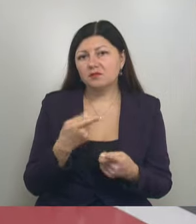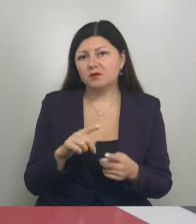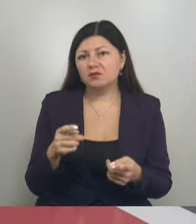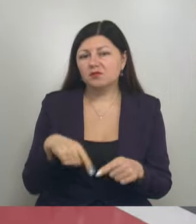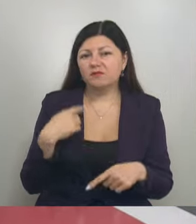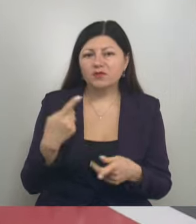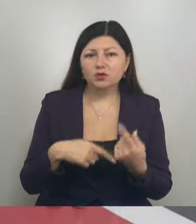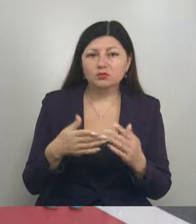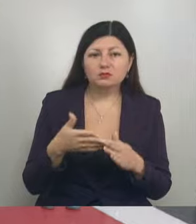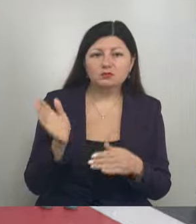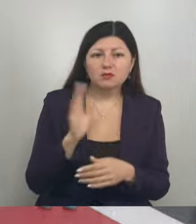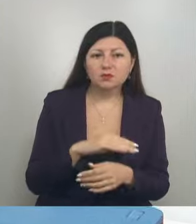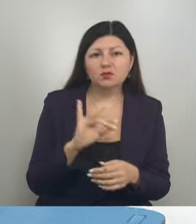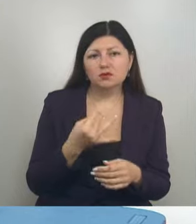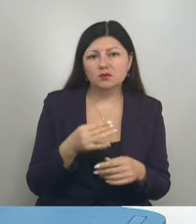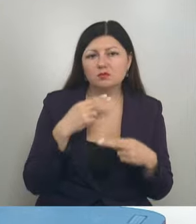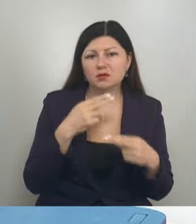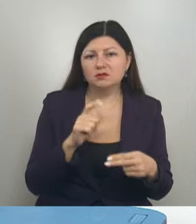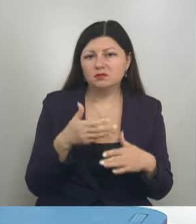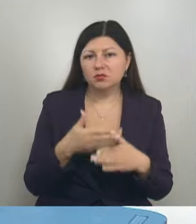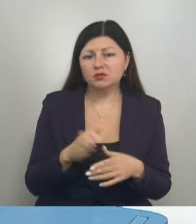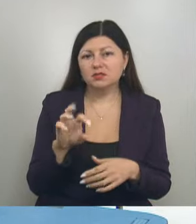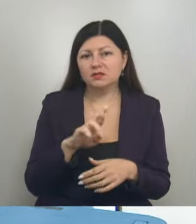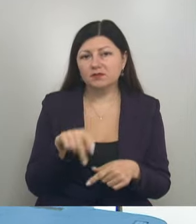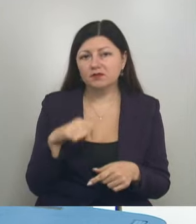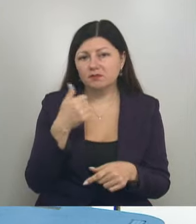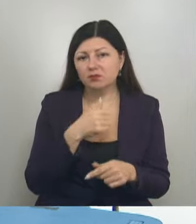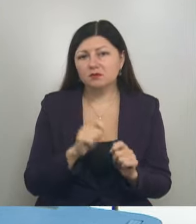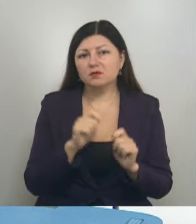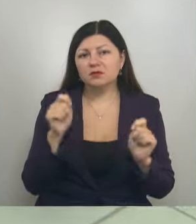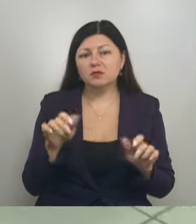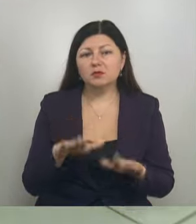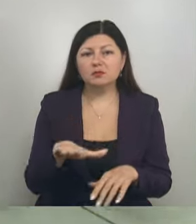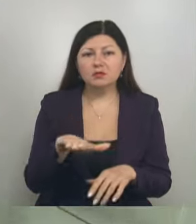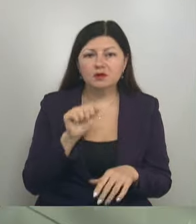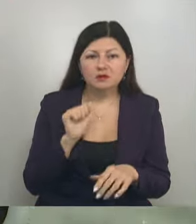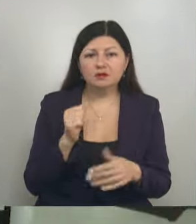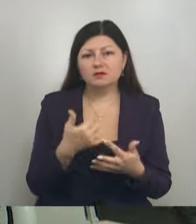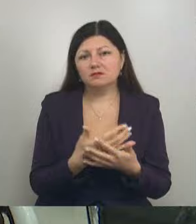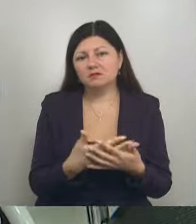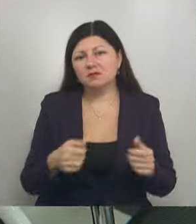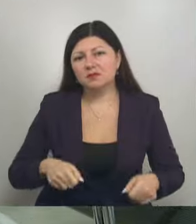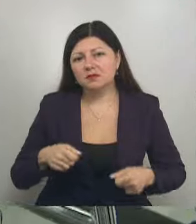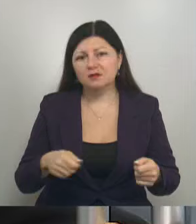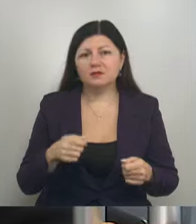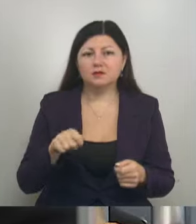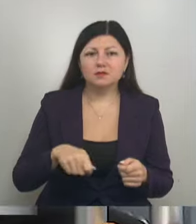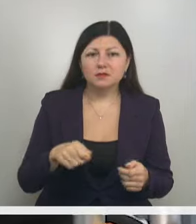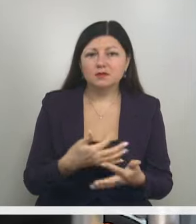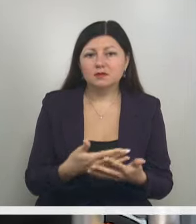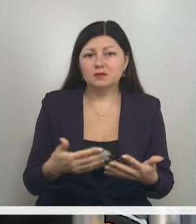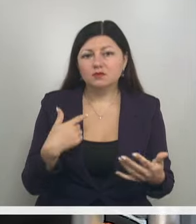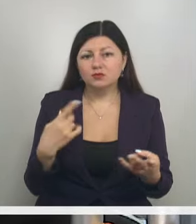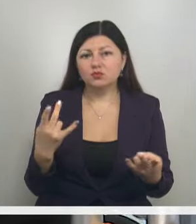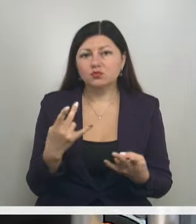фонд «Защитники Отечества» за помощью. С января этого года организация открыла пункт проката технических средств реабилитации. Вот